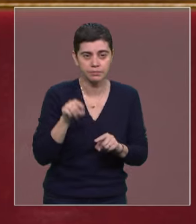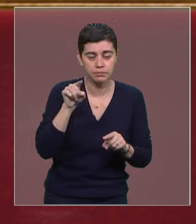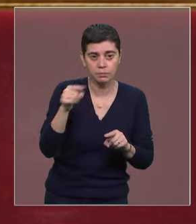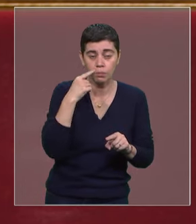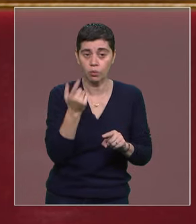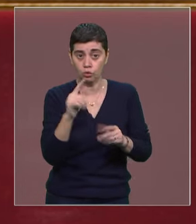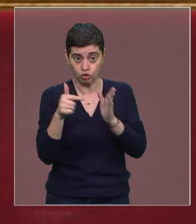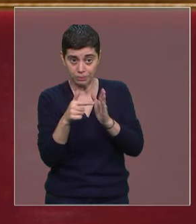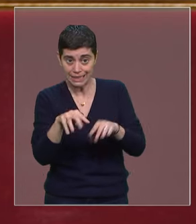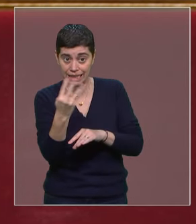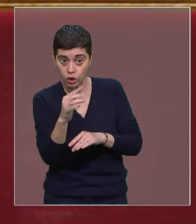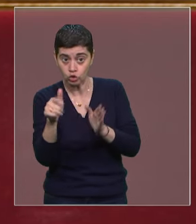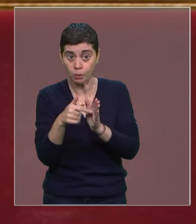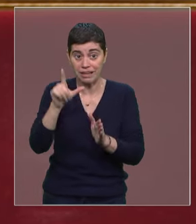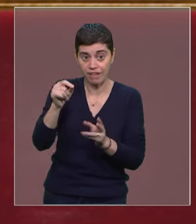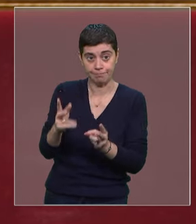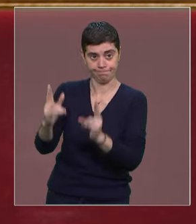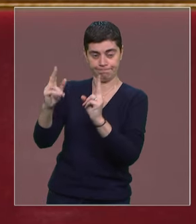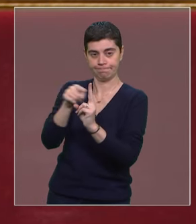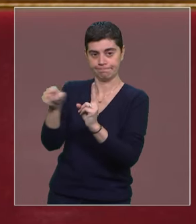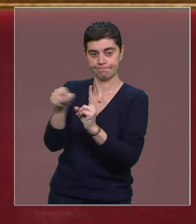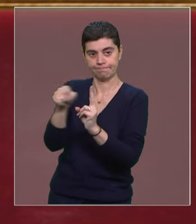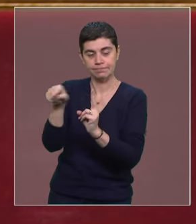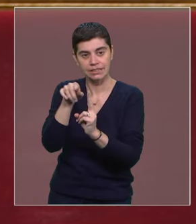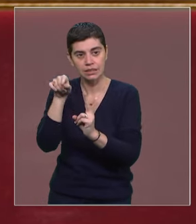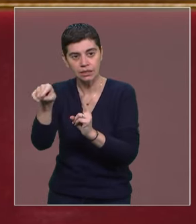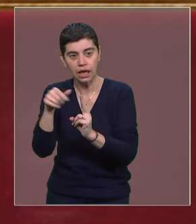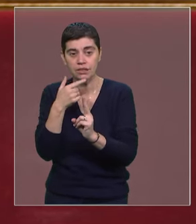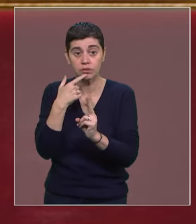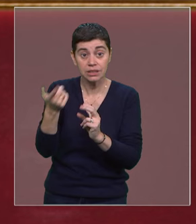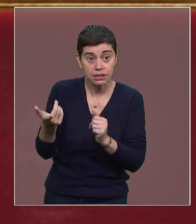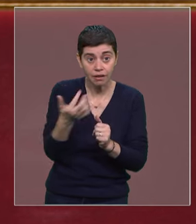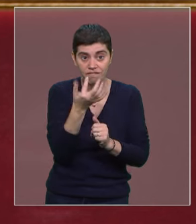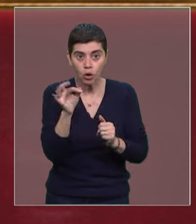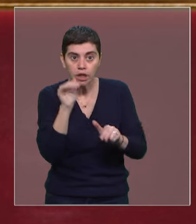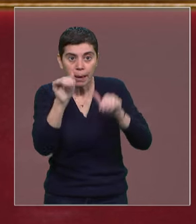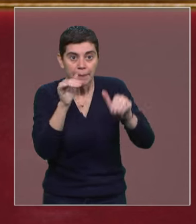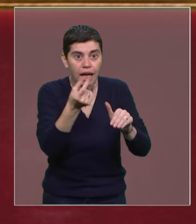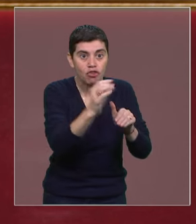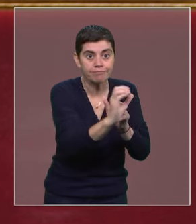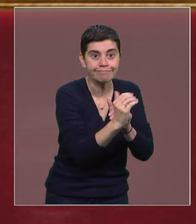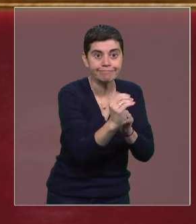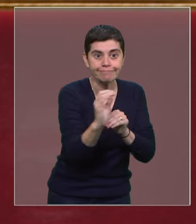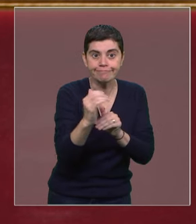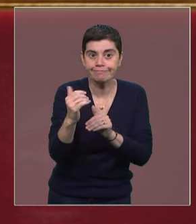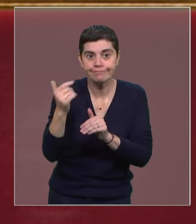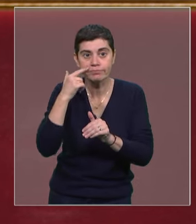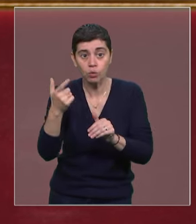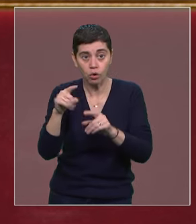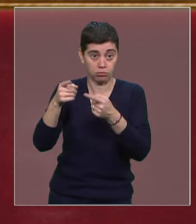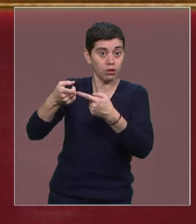démunis 2014-2020, n'avait pas encore fait l'objet d'appels de fonds de la France auprès de la Commission